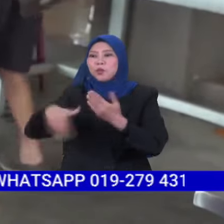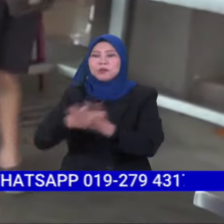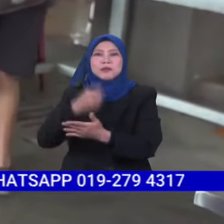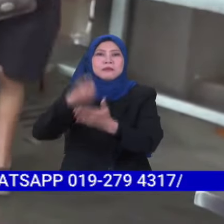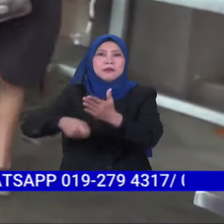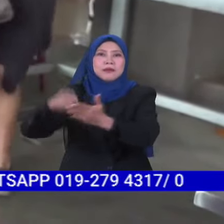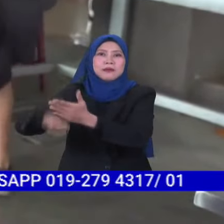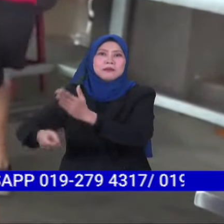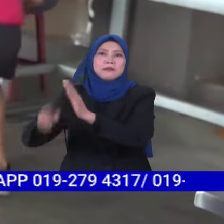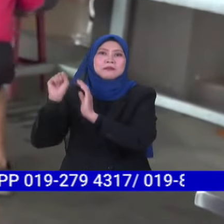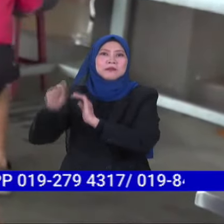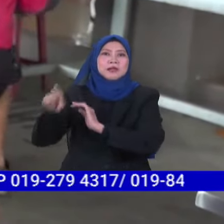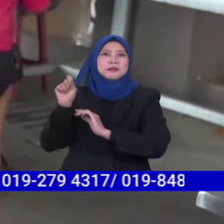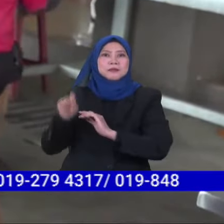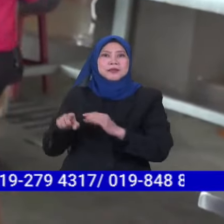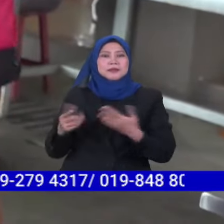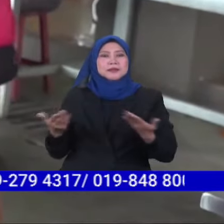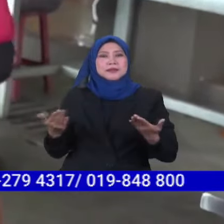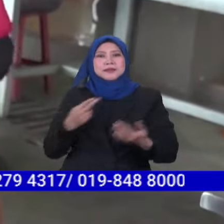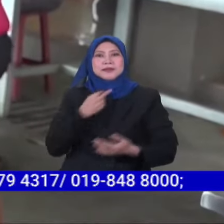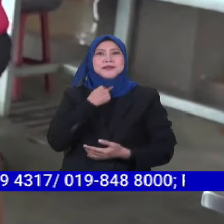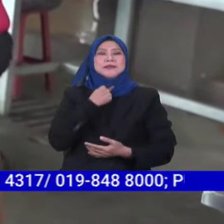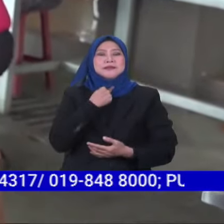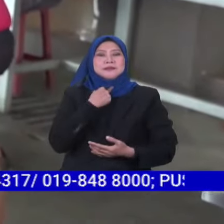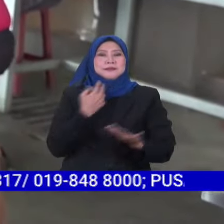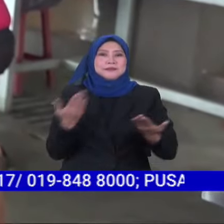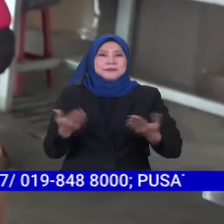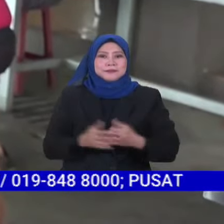semoga jadi tepat